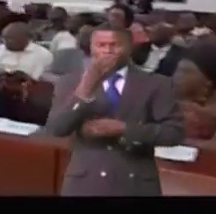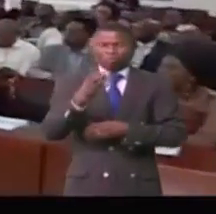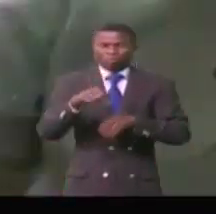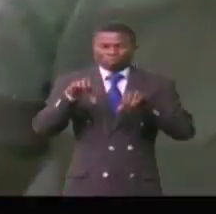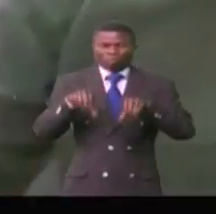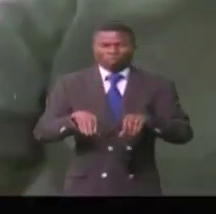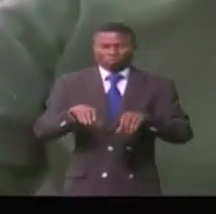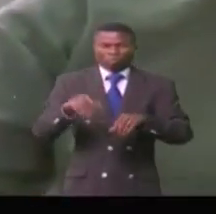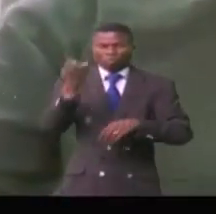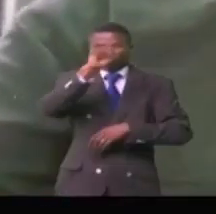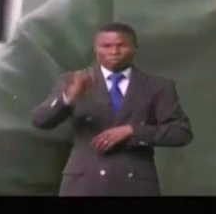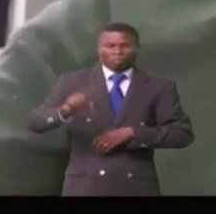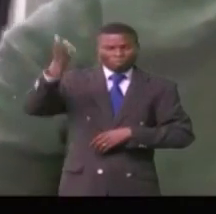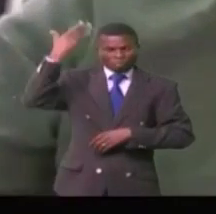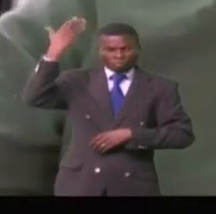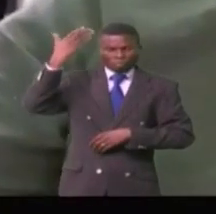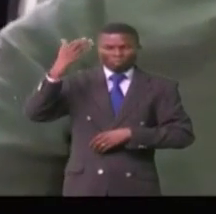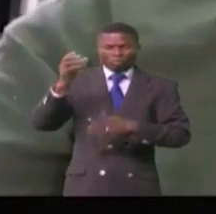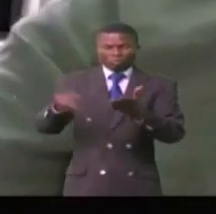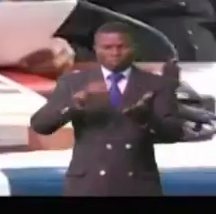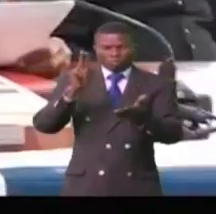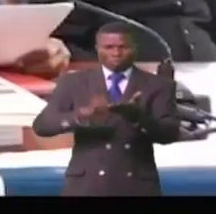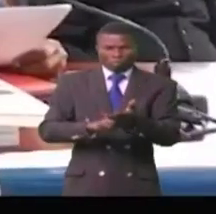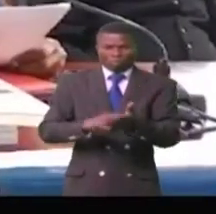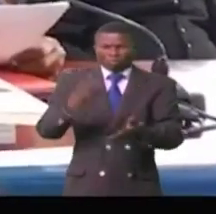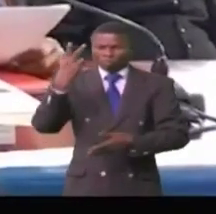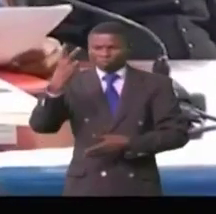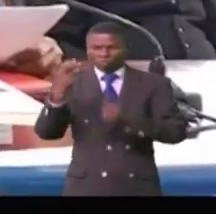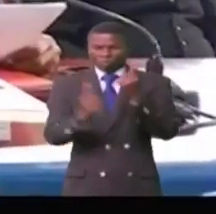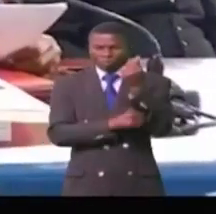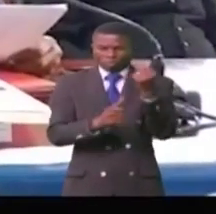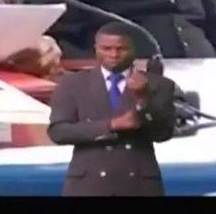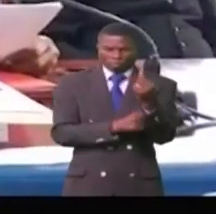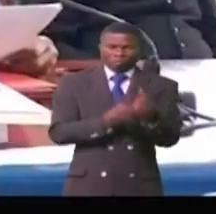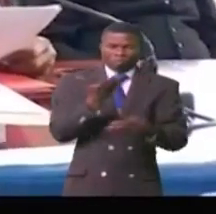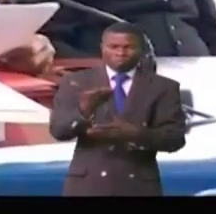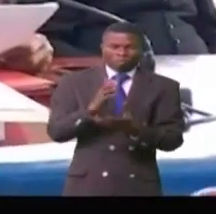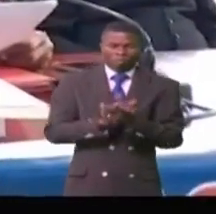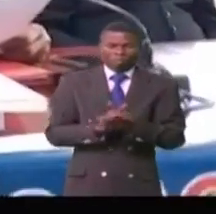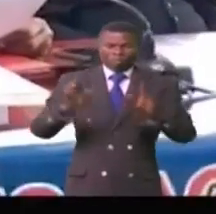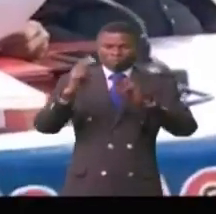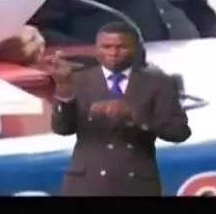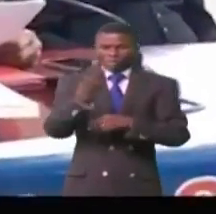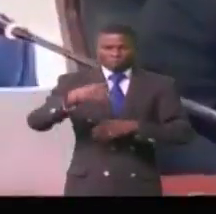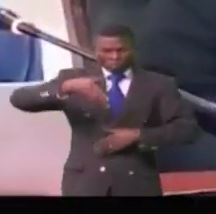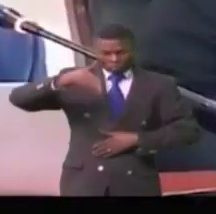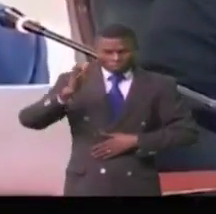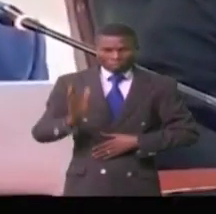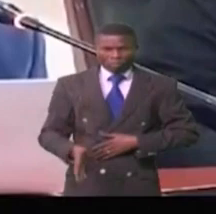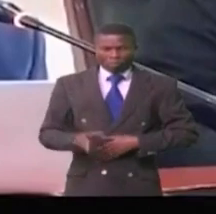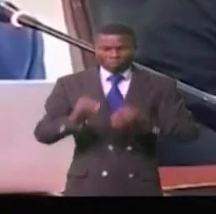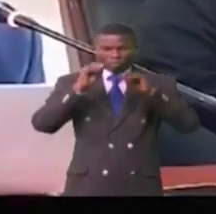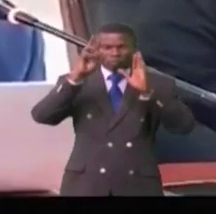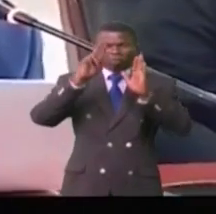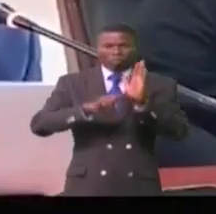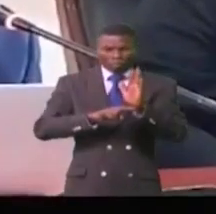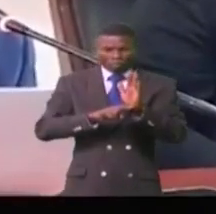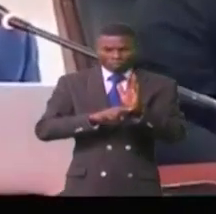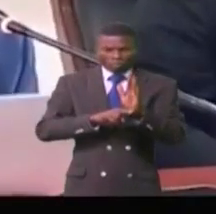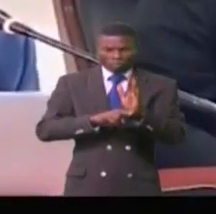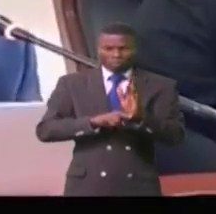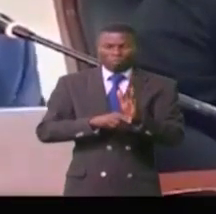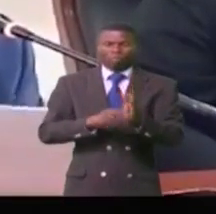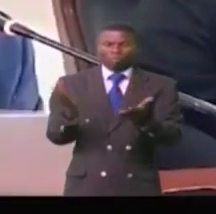ex-Zaïre, signé par deux auteurs, Kabamba Chibang et Wakwenda Bukasa, tous deux experts en enseignement. Dans ces